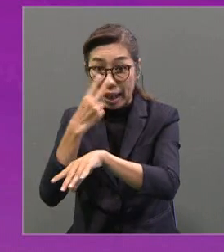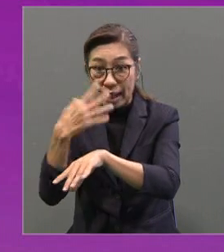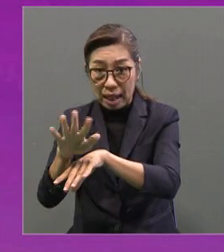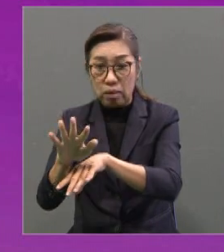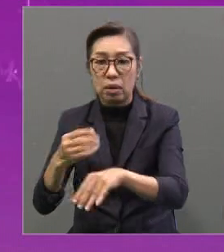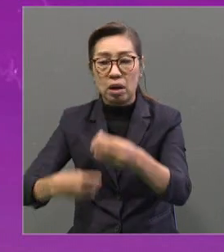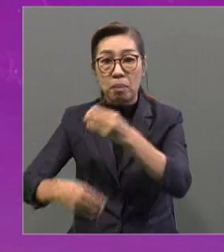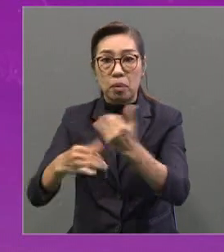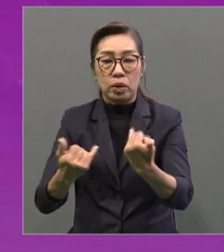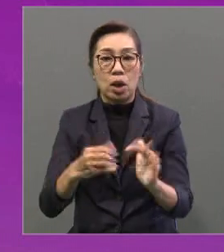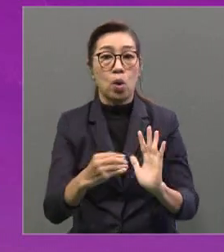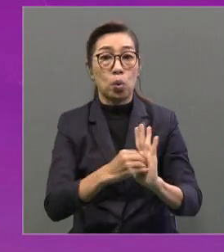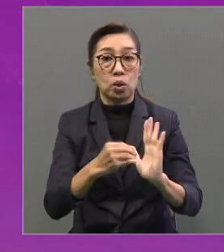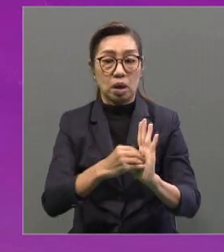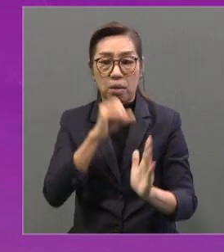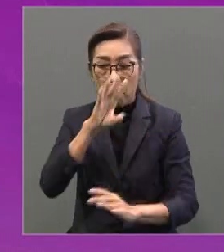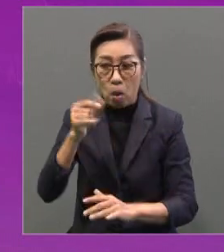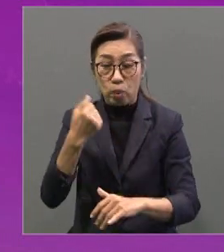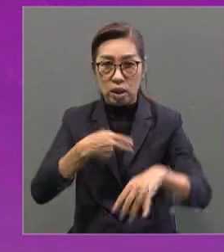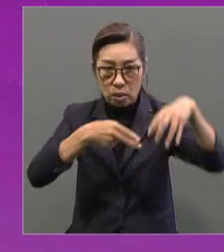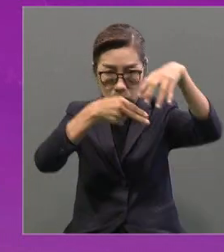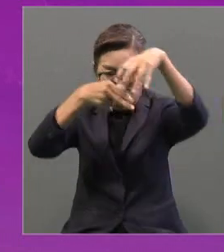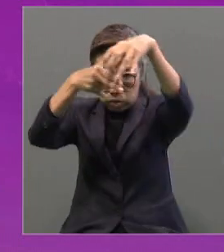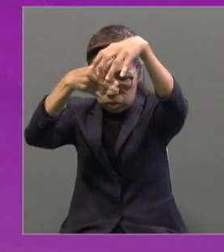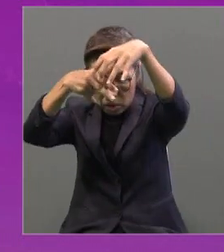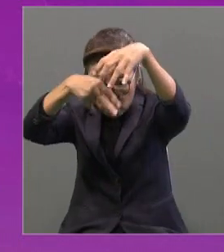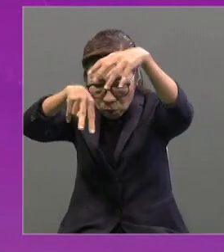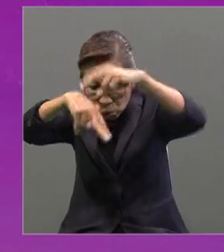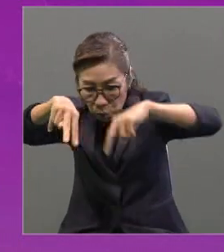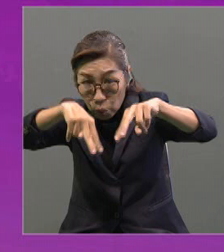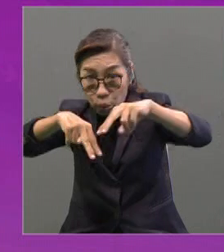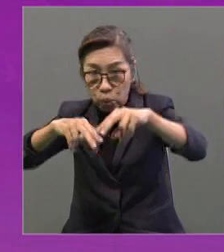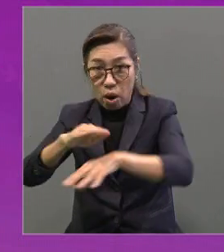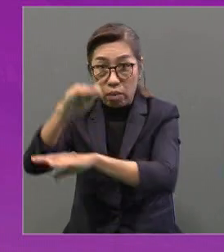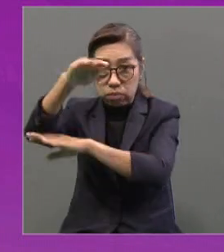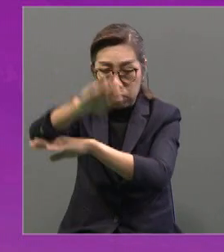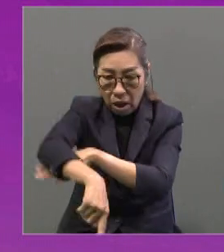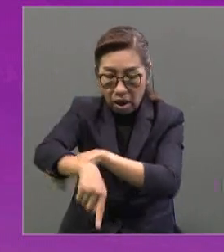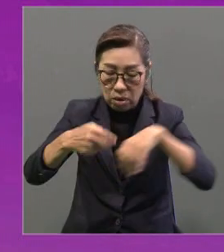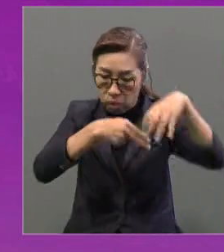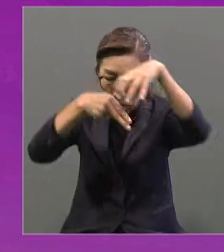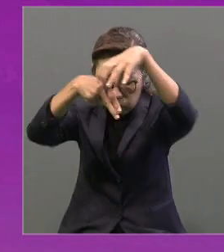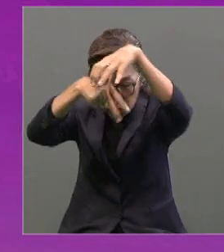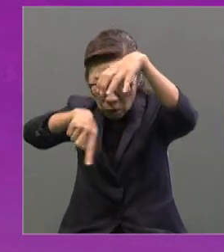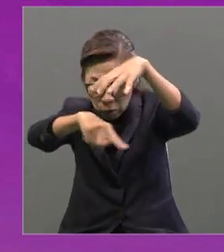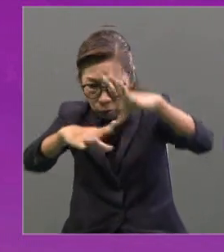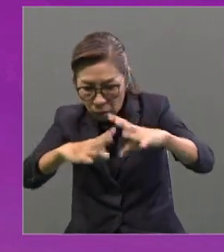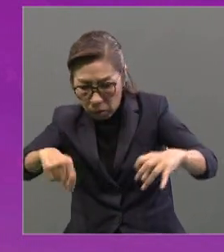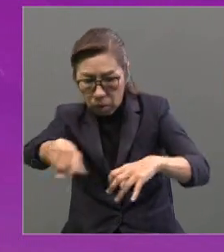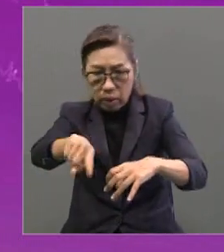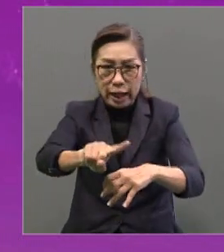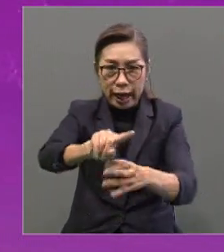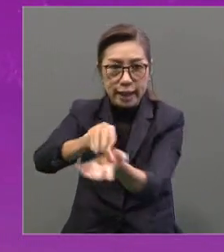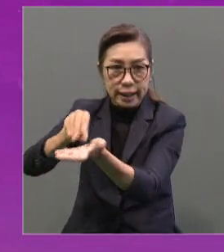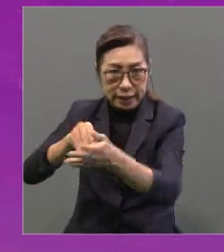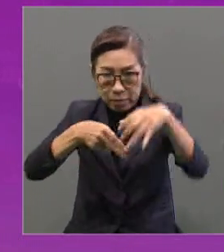ี่ ยวันนี้ทางกทม.เขาบอกว่าเดี๋ยวเขาจะบินโดรนเนี่ยใช้โดรนบินเพื่อที่จะดูมุมสูงว่าภาพดังกล่าวความเสียหายที่มันเกิดขึ้นเป็นอย่